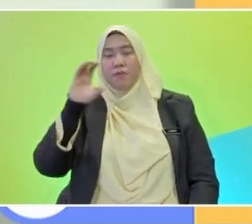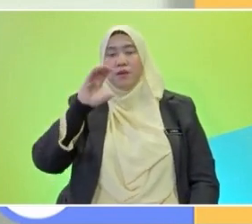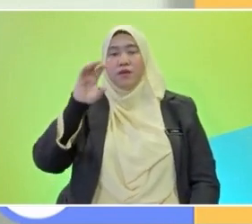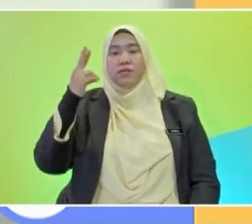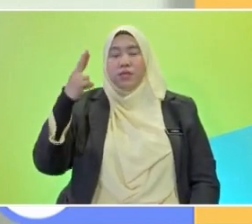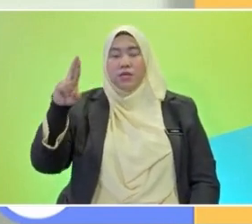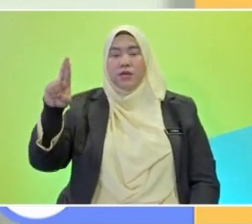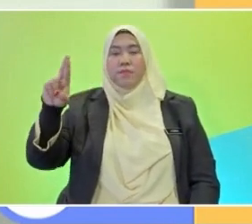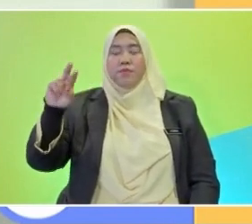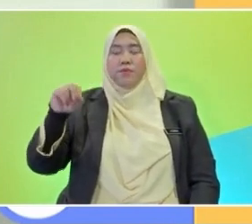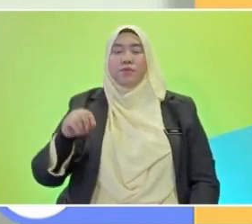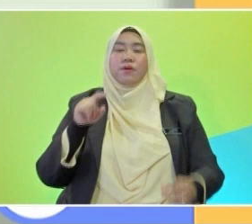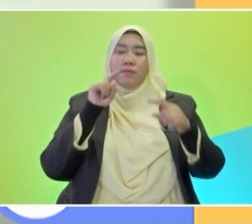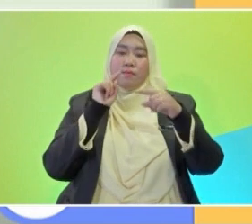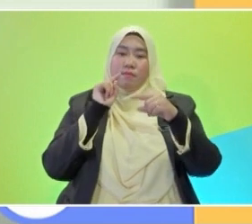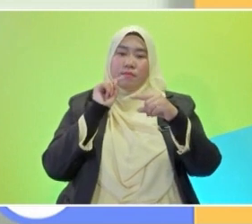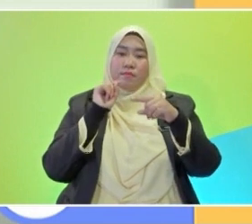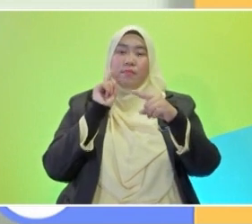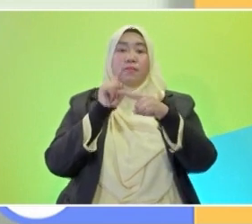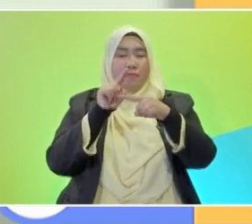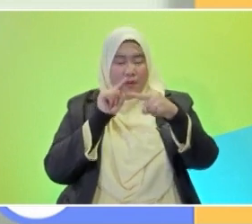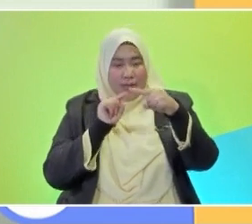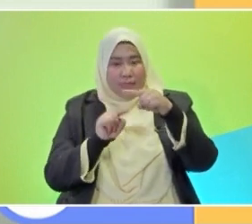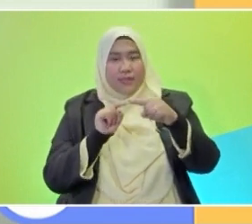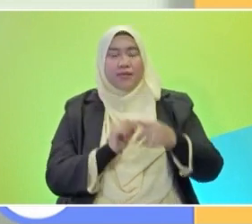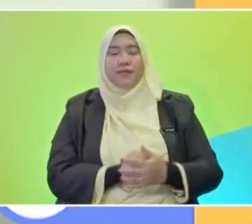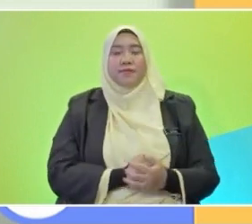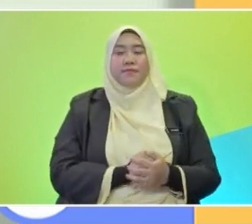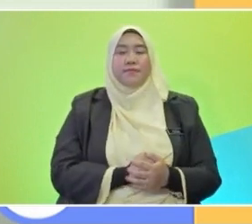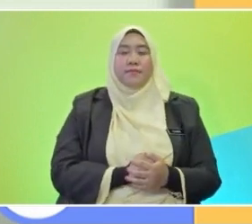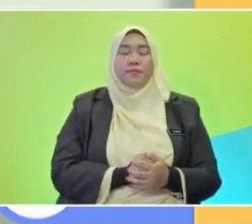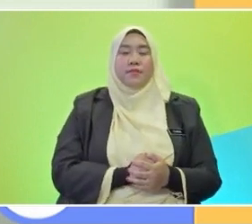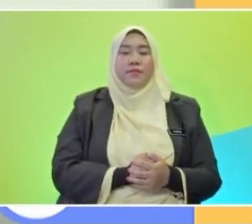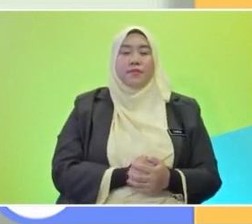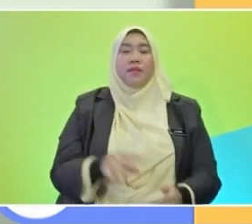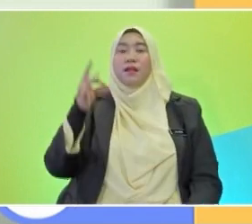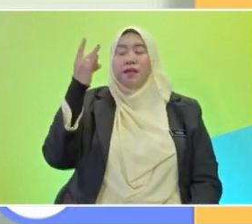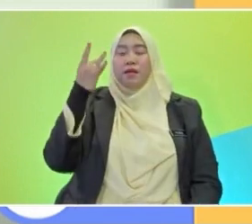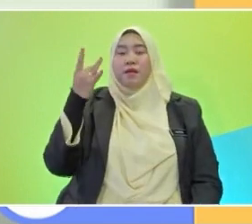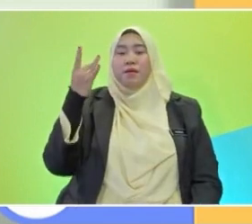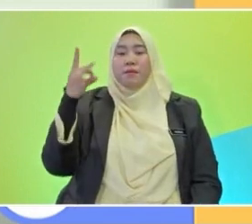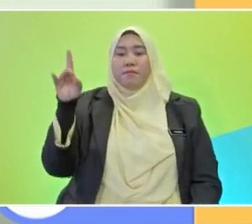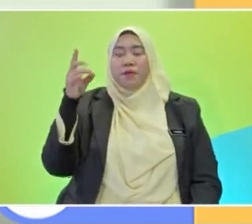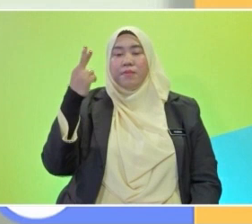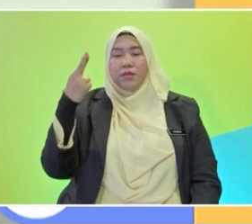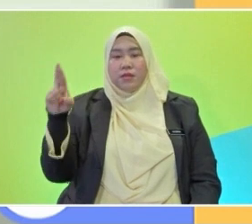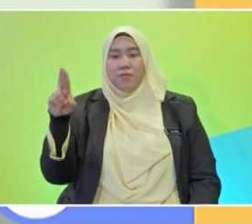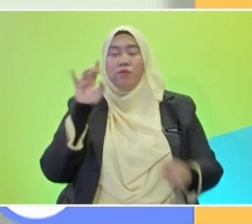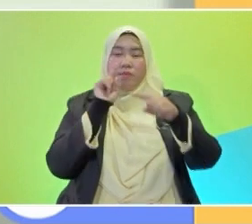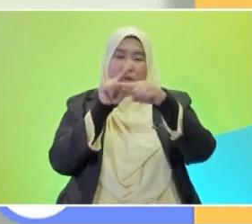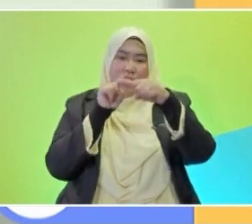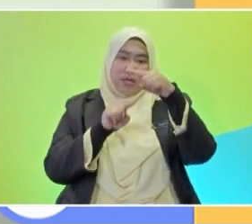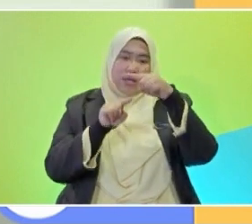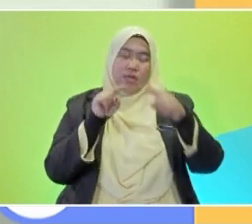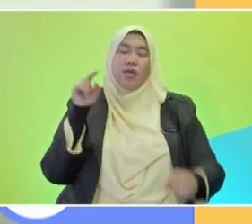jadi operasi yang kita gunakan adalah operasi bahagia jadi 18.000 bagikan dengan 18 jadi kita potong